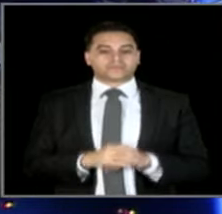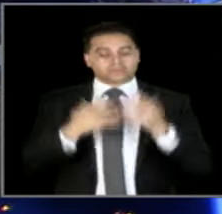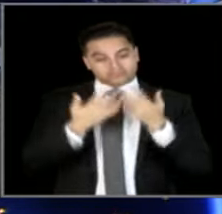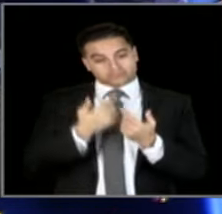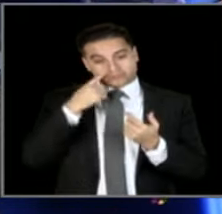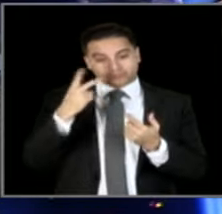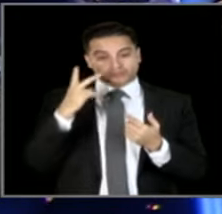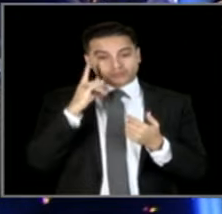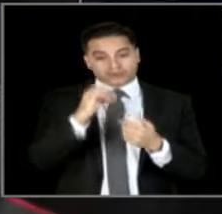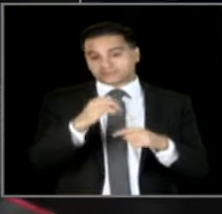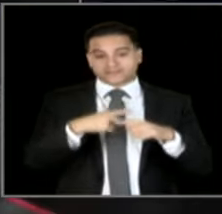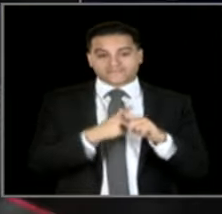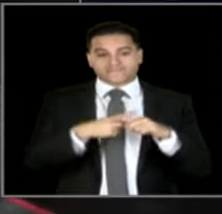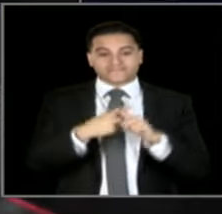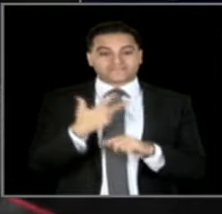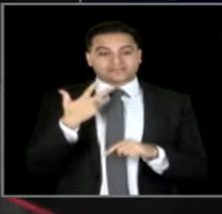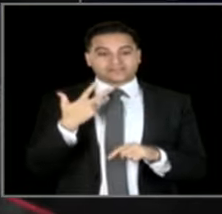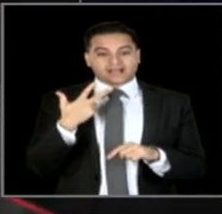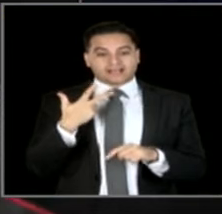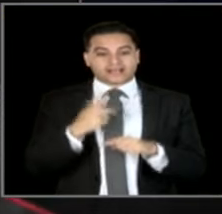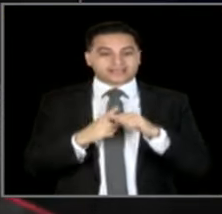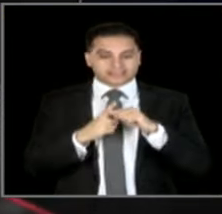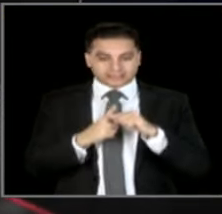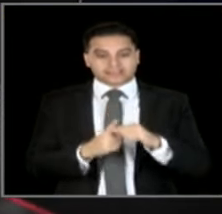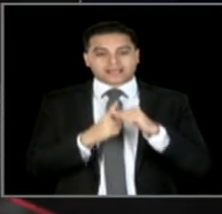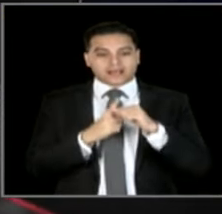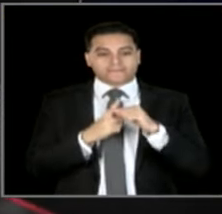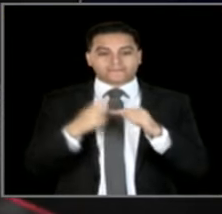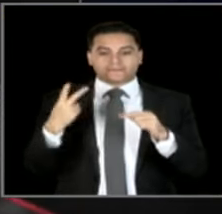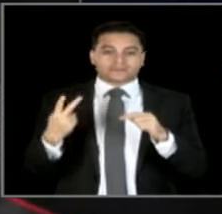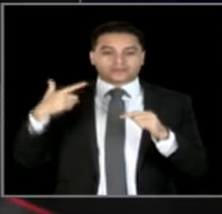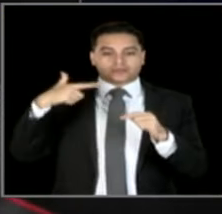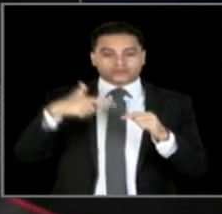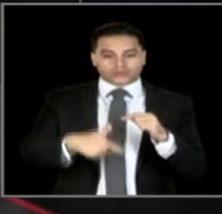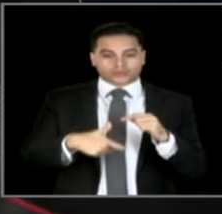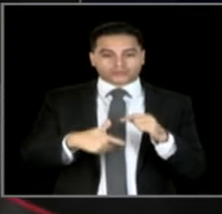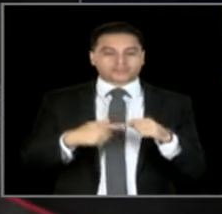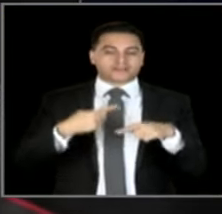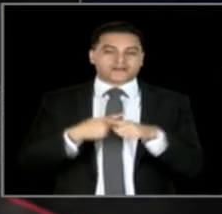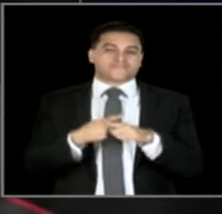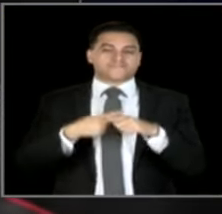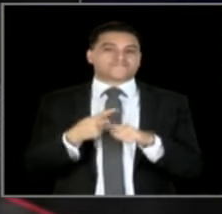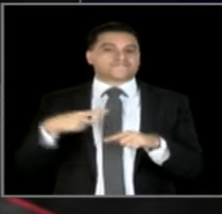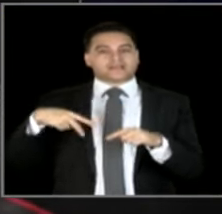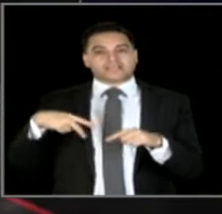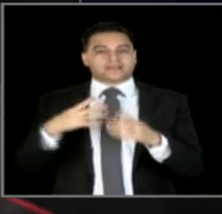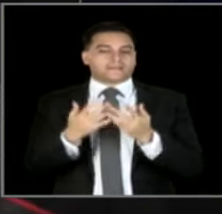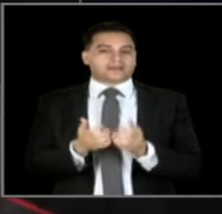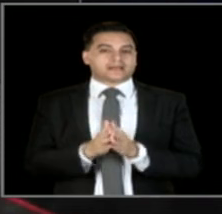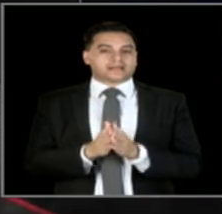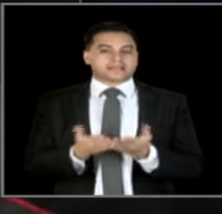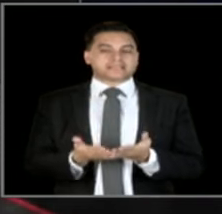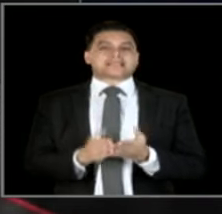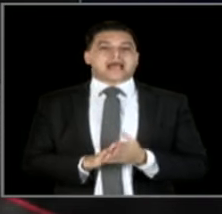حل المسألة الآتية: 52 في 3 زائد 62